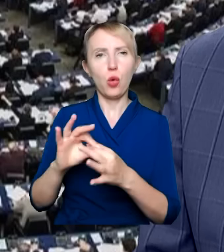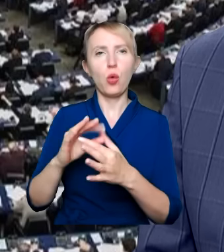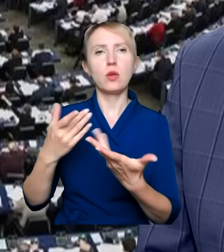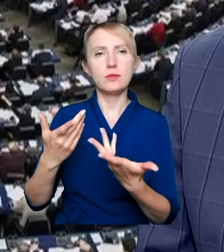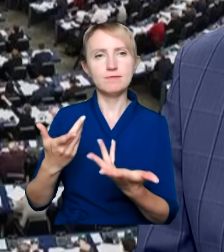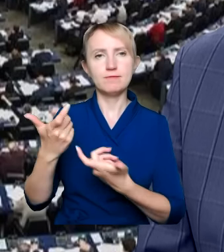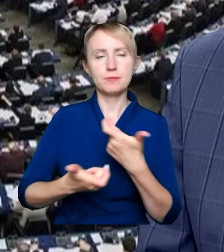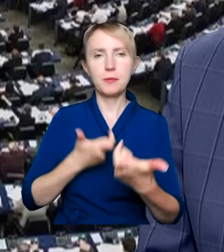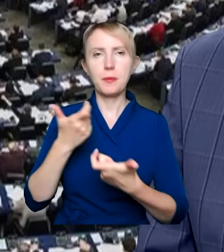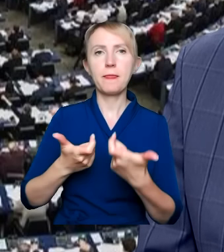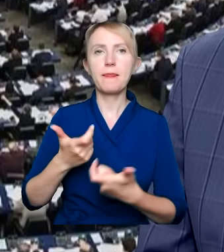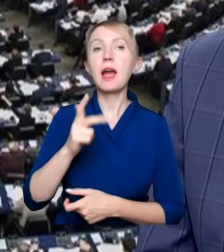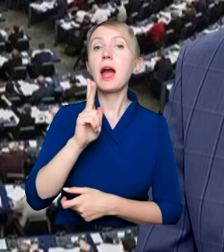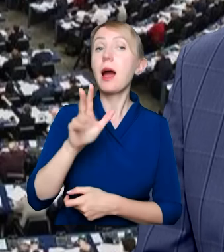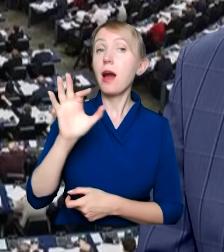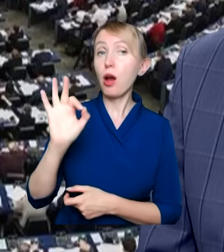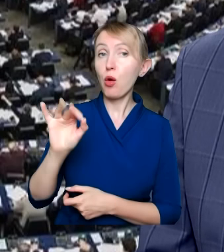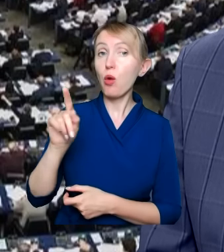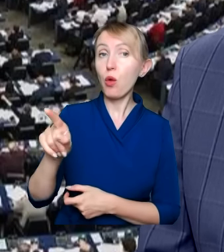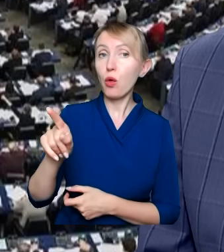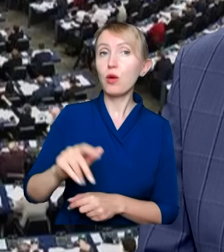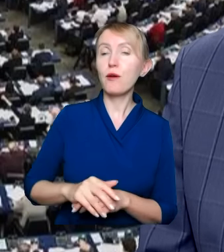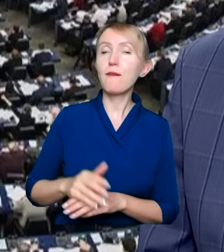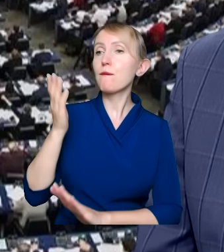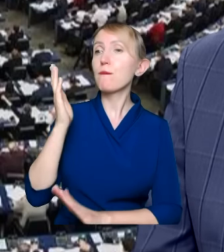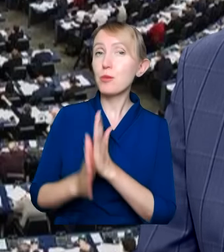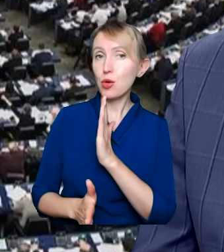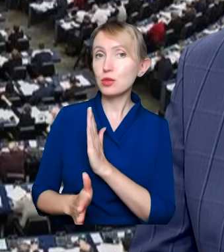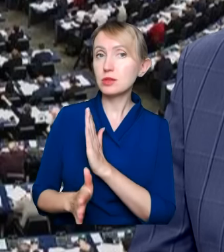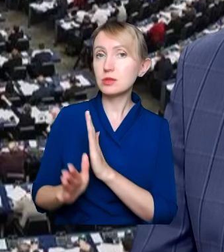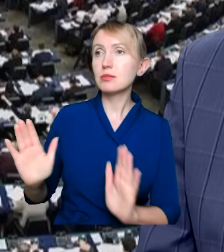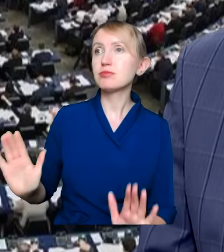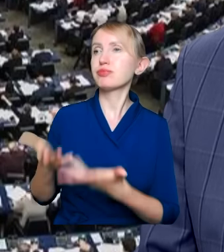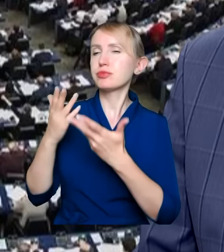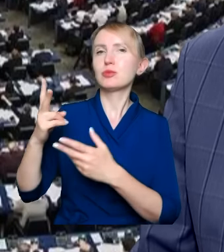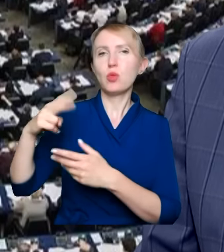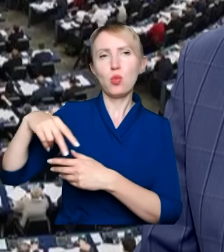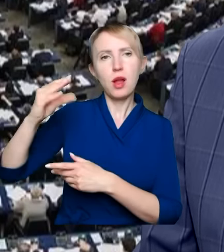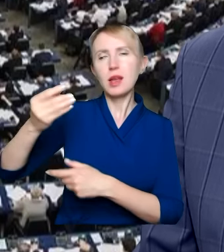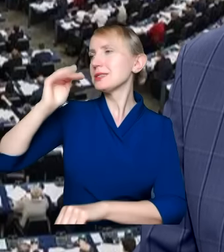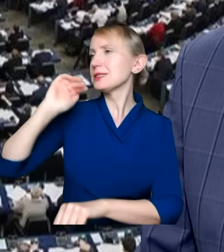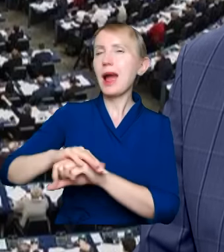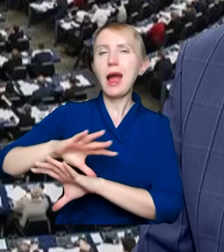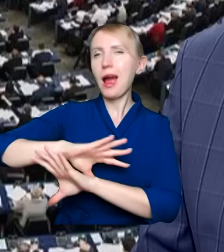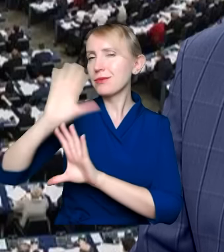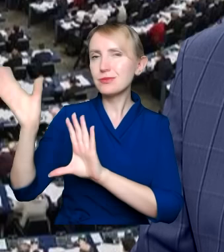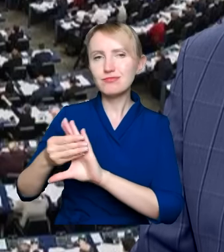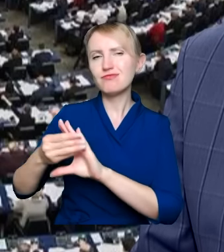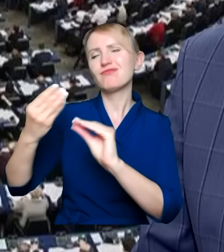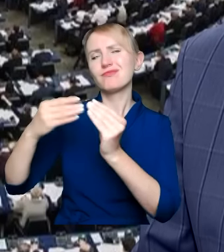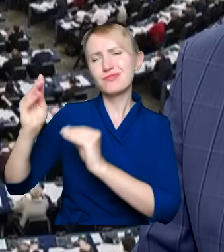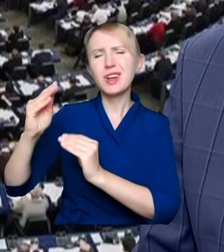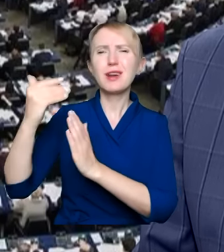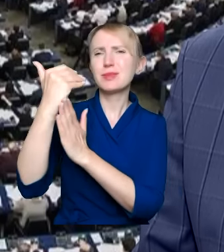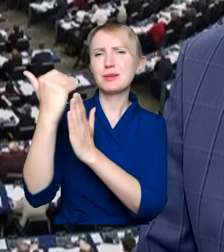koalicję obywatelską która jednoznacznie jest prounijna i Zgadza się właściwie z większością